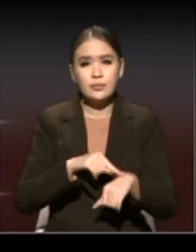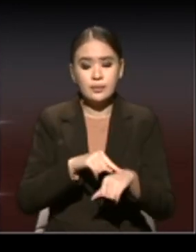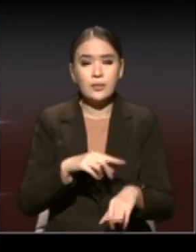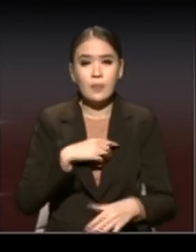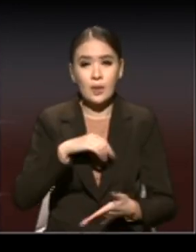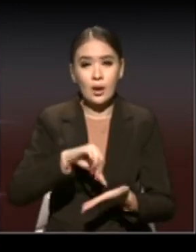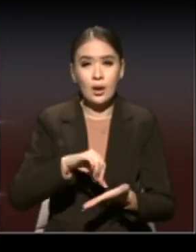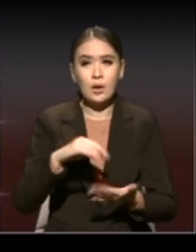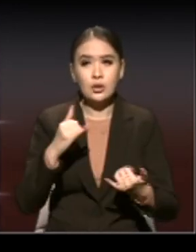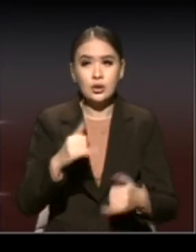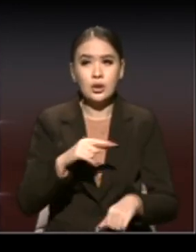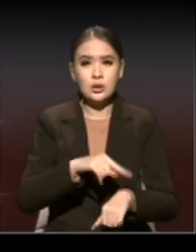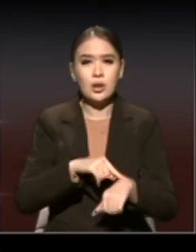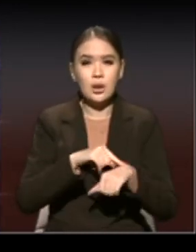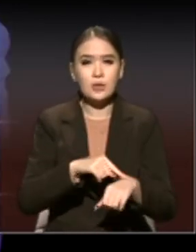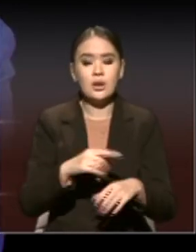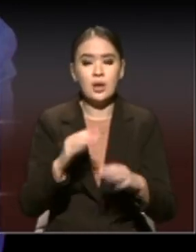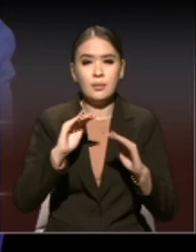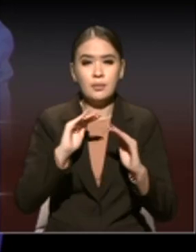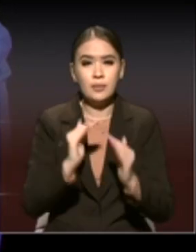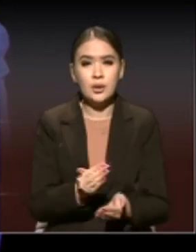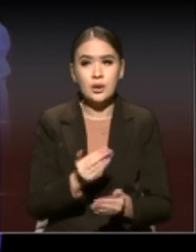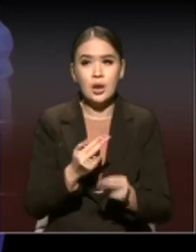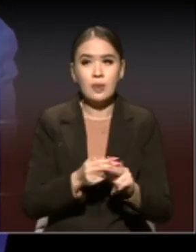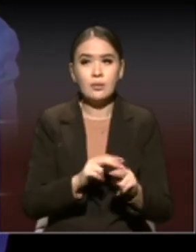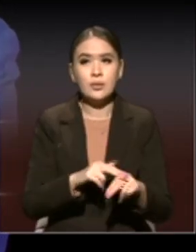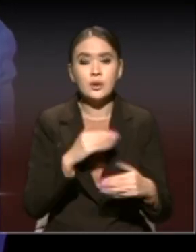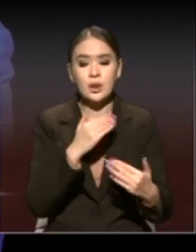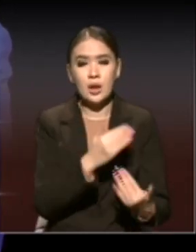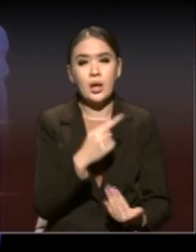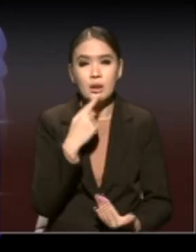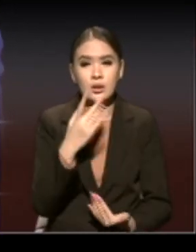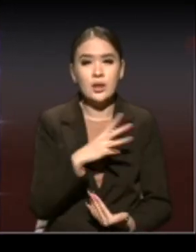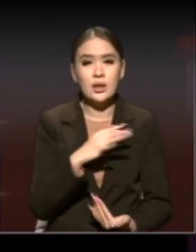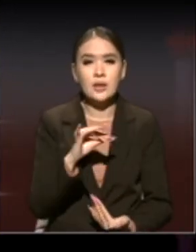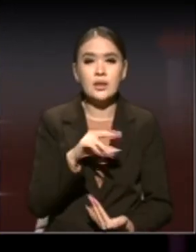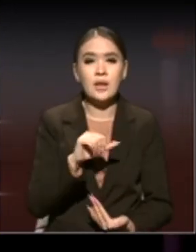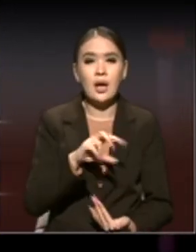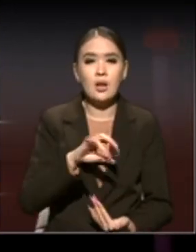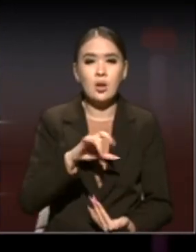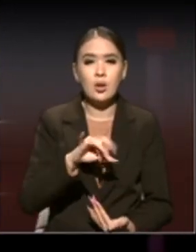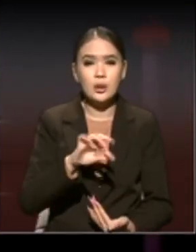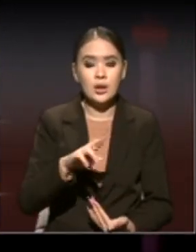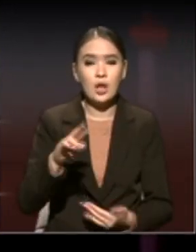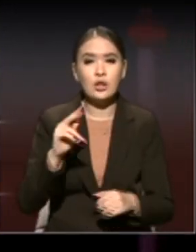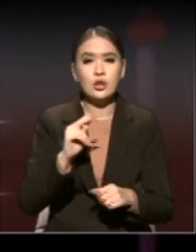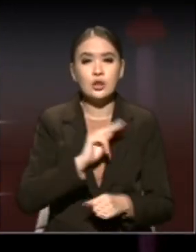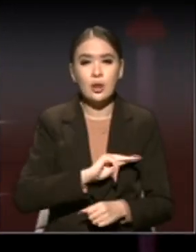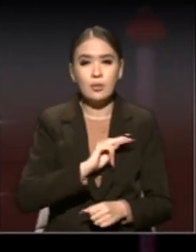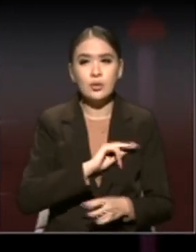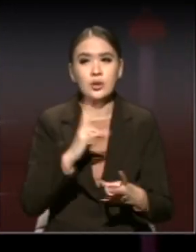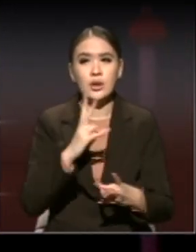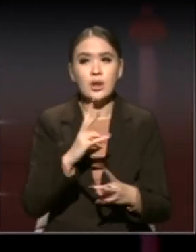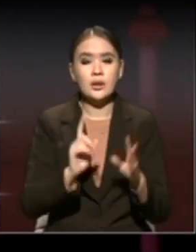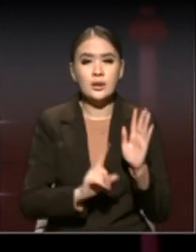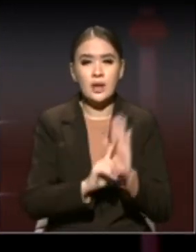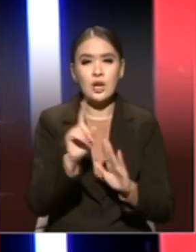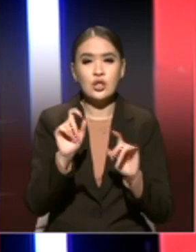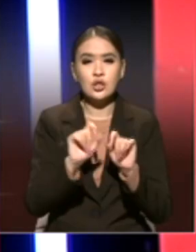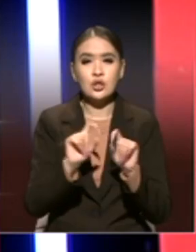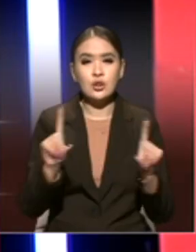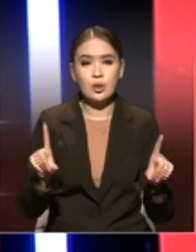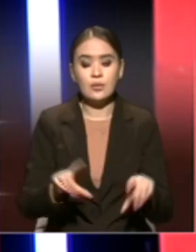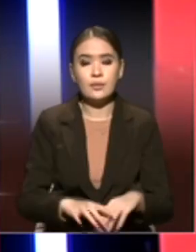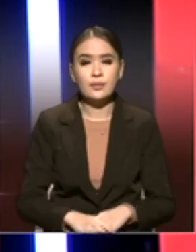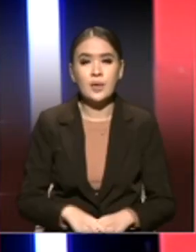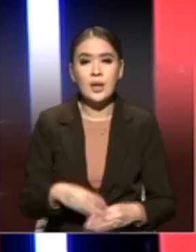енді қазір ол сағаттар азайды. Мен ойлаймын, осы ағамыздың айтып отқан идеологиялық жұмыс сол жерден басталу керек сияқты. Қабайы, қымбатты